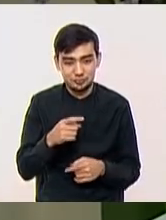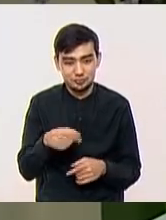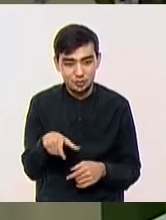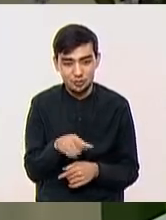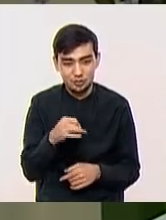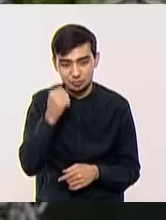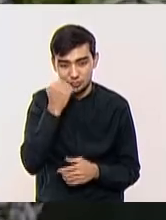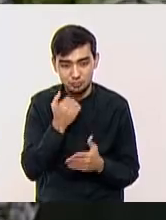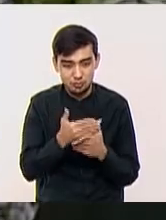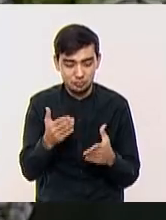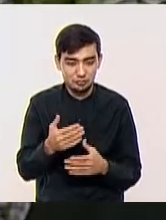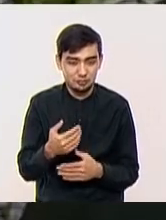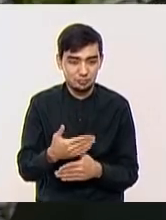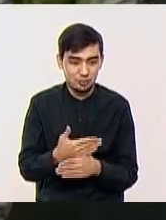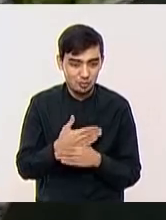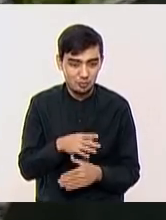болсын, рахмет. Садақа